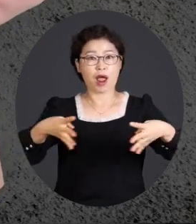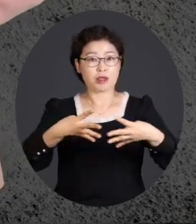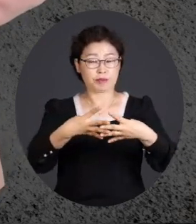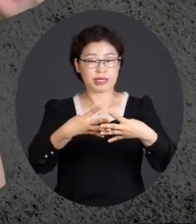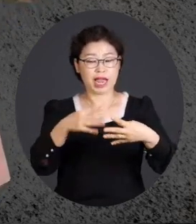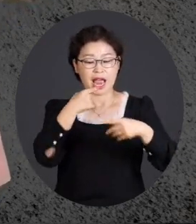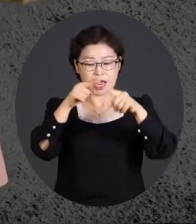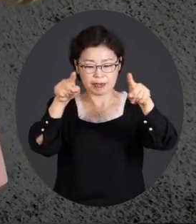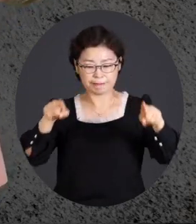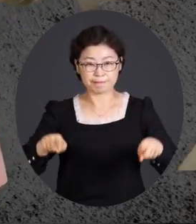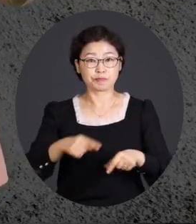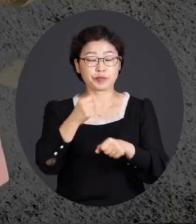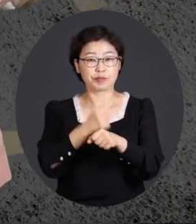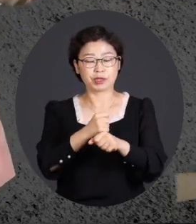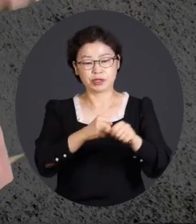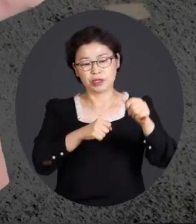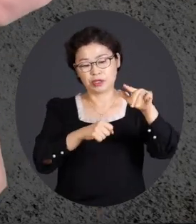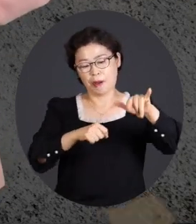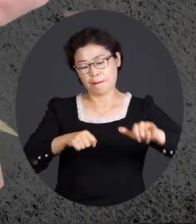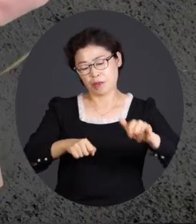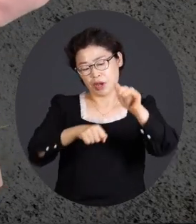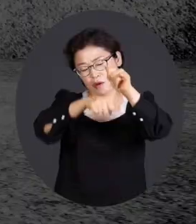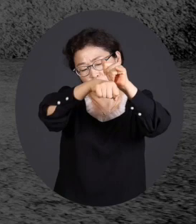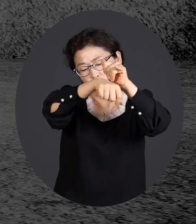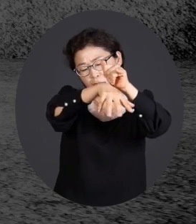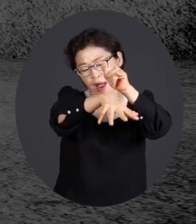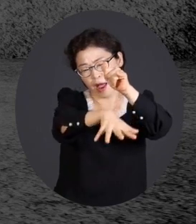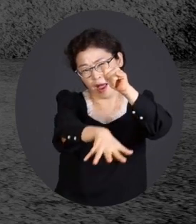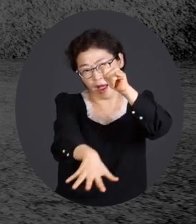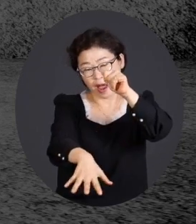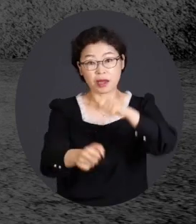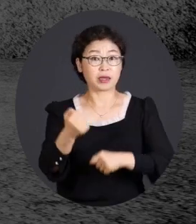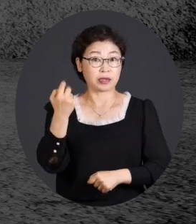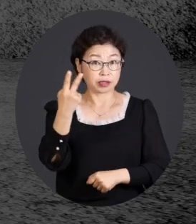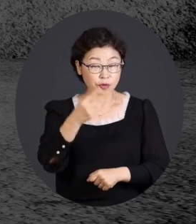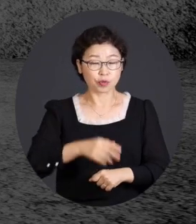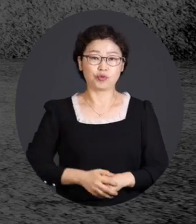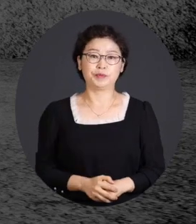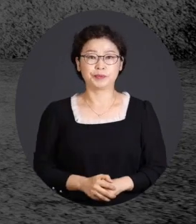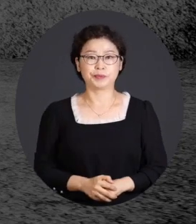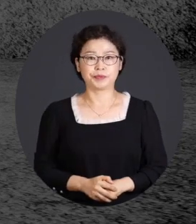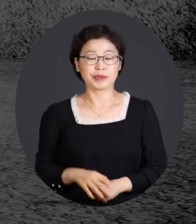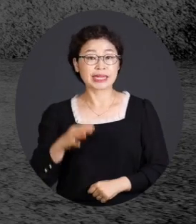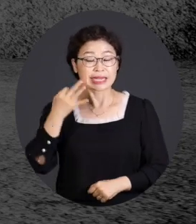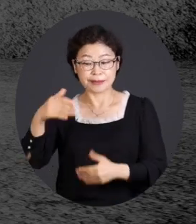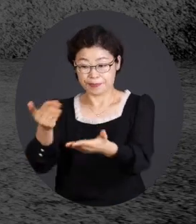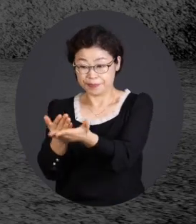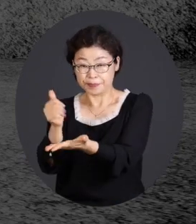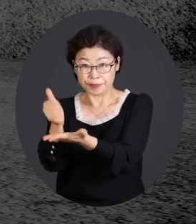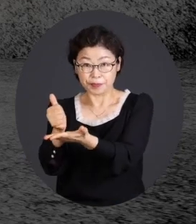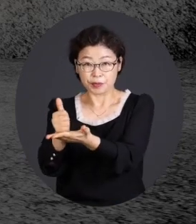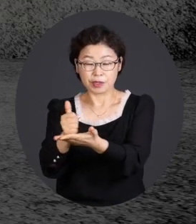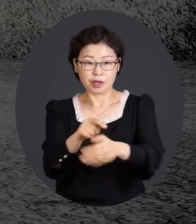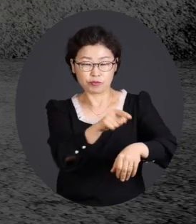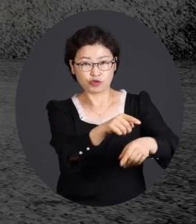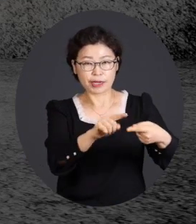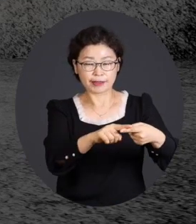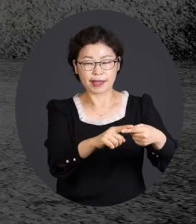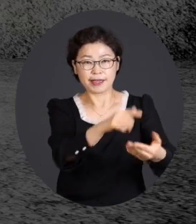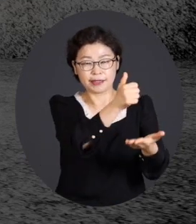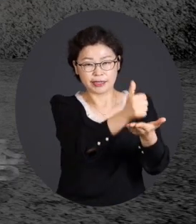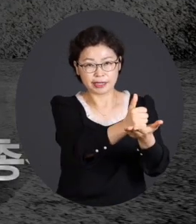전단지를 만들어서 비행기로 살포합니다. 그리고 4월 말 이 김익렬은 무장대